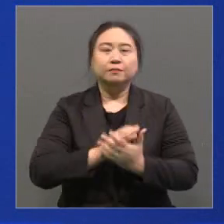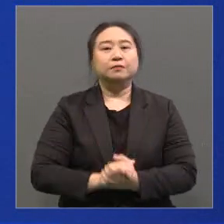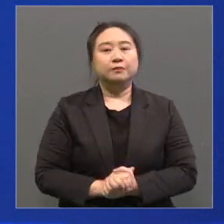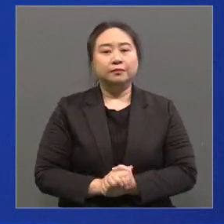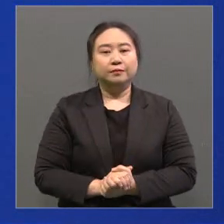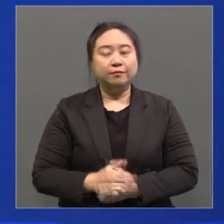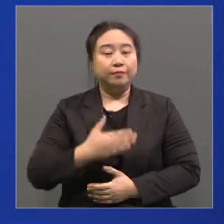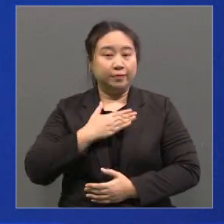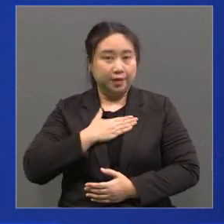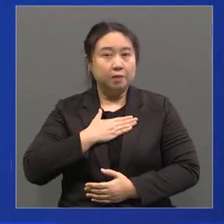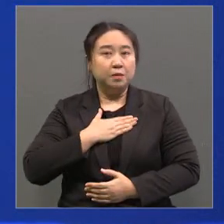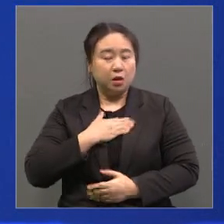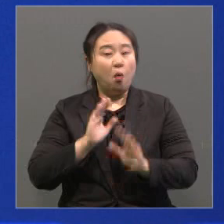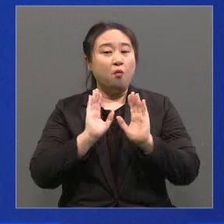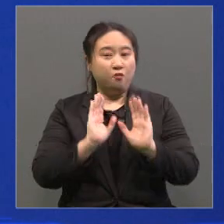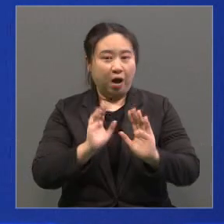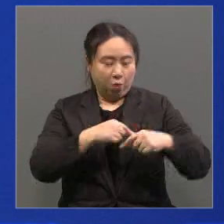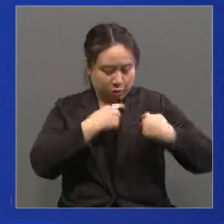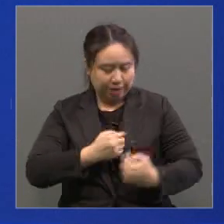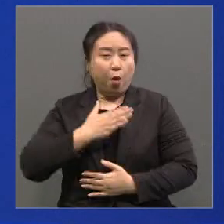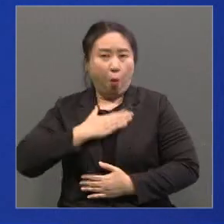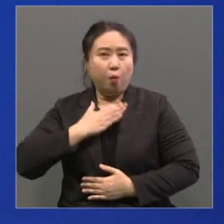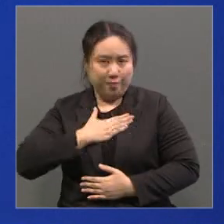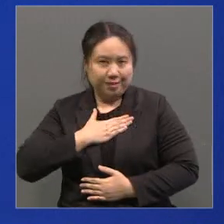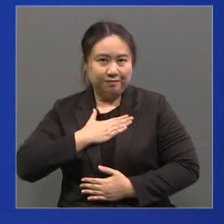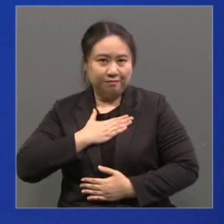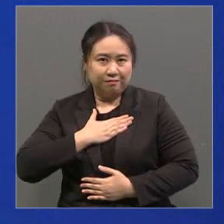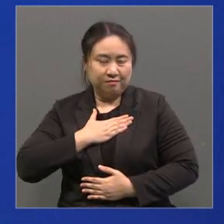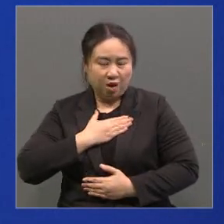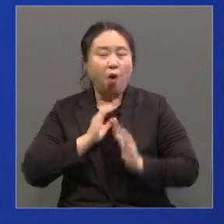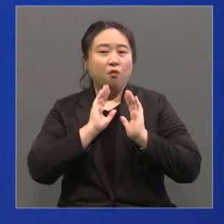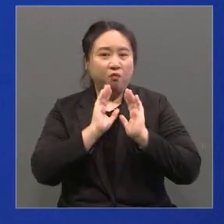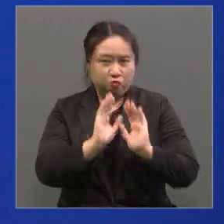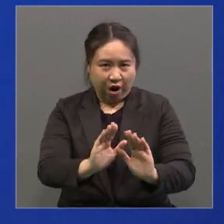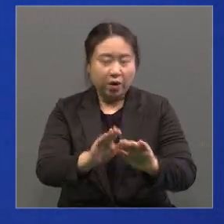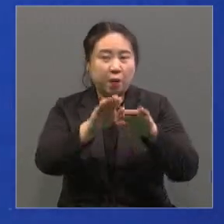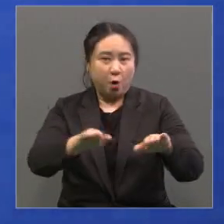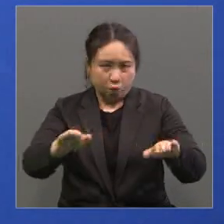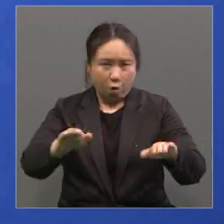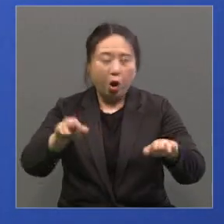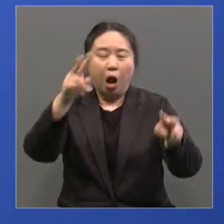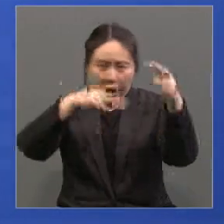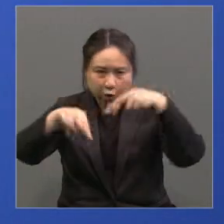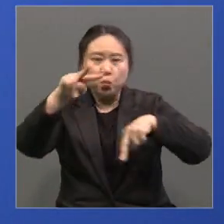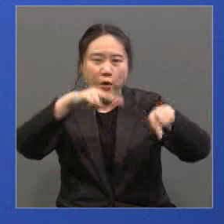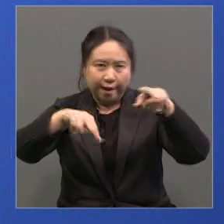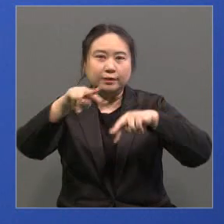พี่จึงฝากหัวใจของพี่ไว้กับน้องได้ดูแลรักษามัน